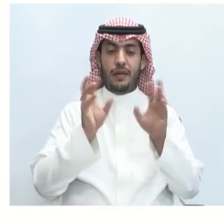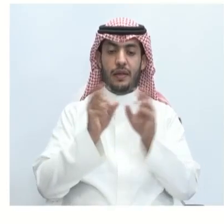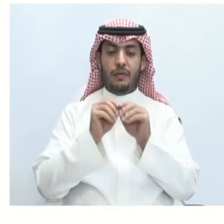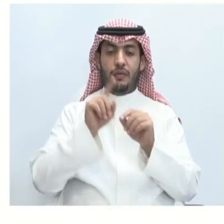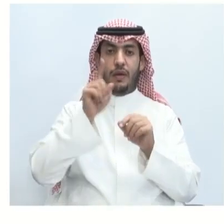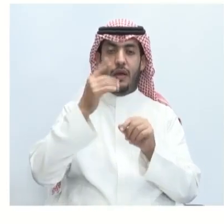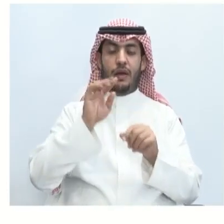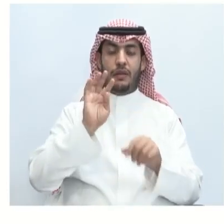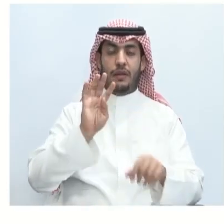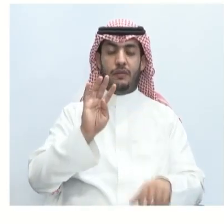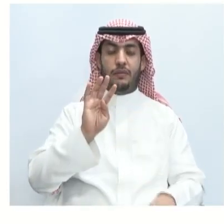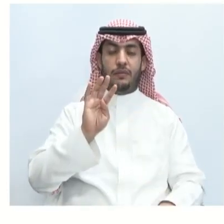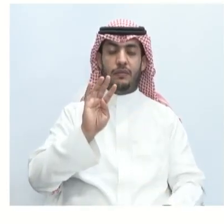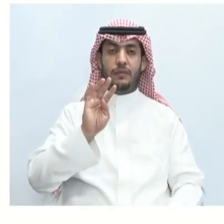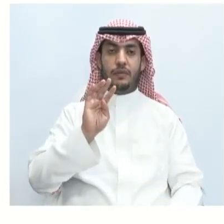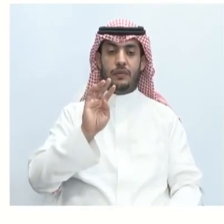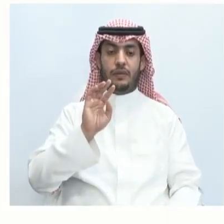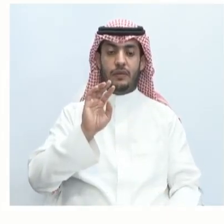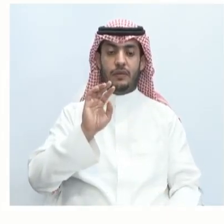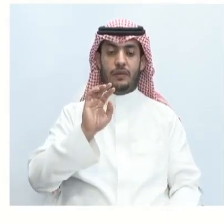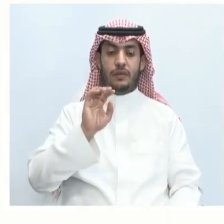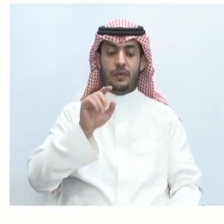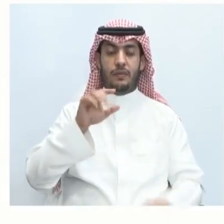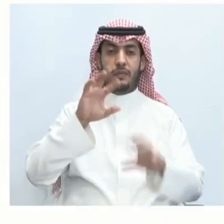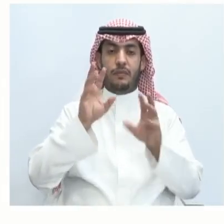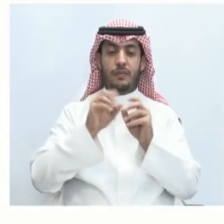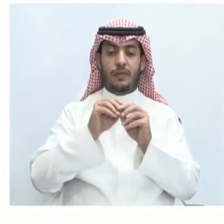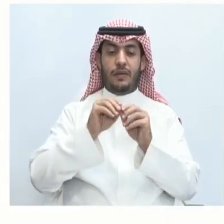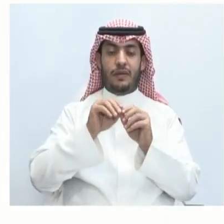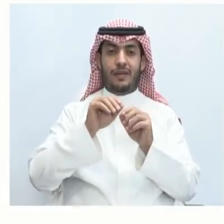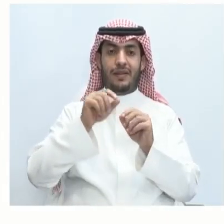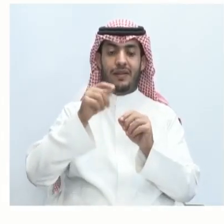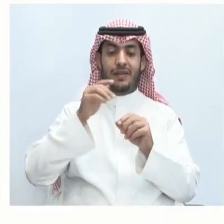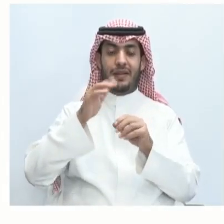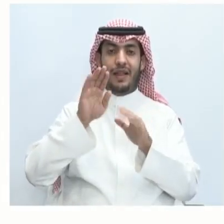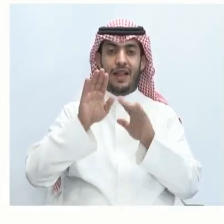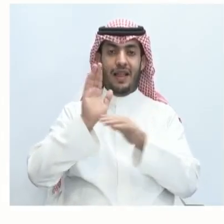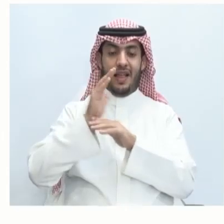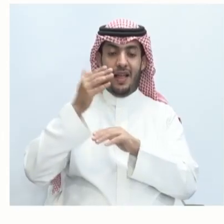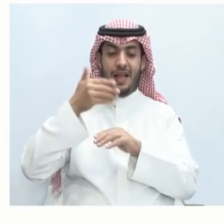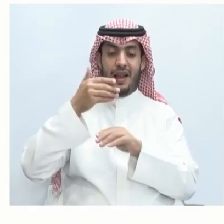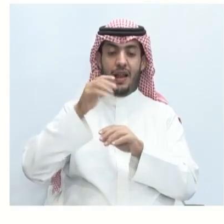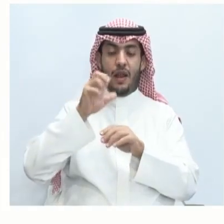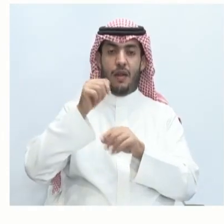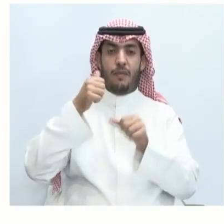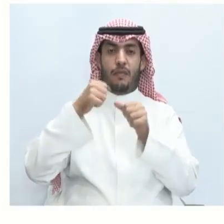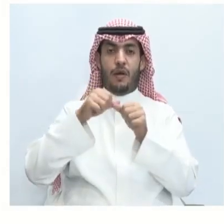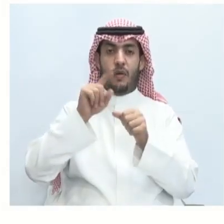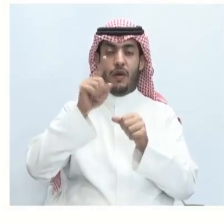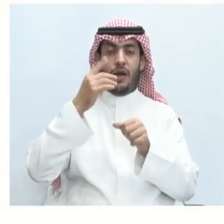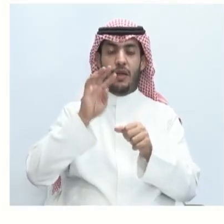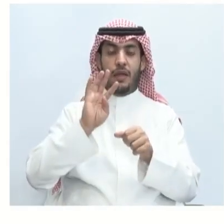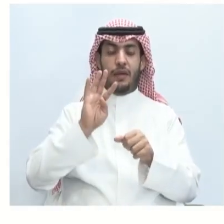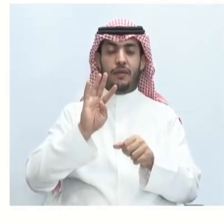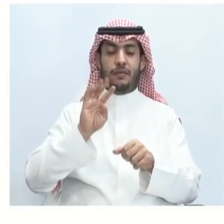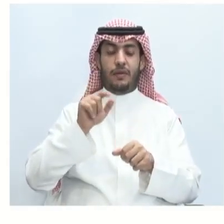ربع بارك الله فيكم لذلك نقول مقدار لذلك مقدار الخليط المتبقي هو ربع